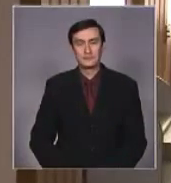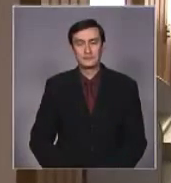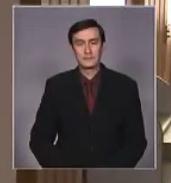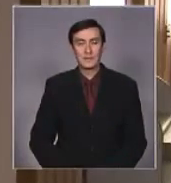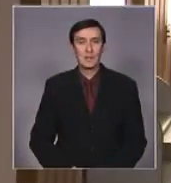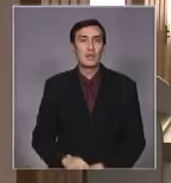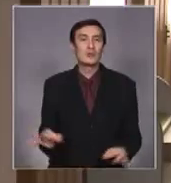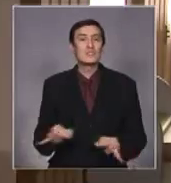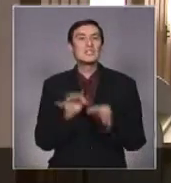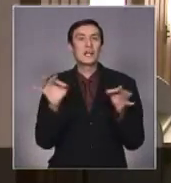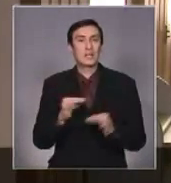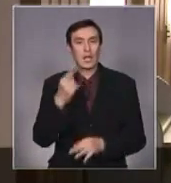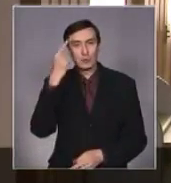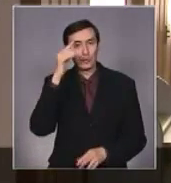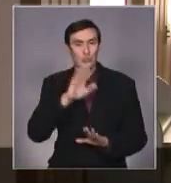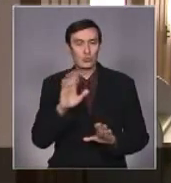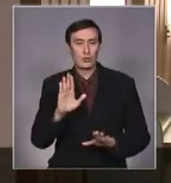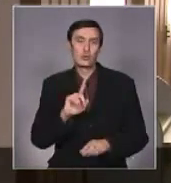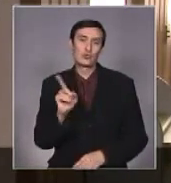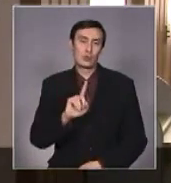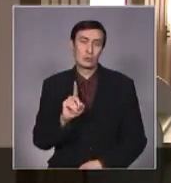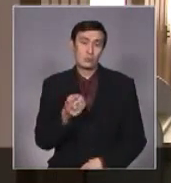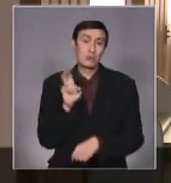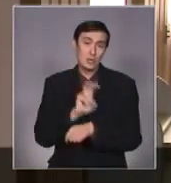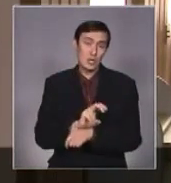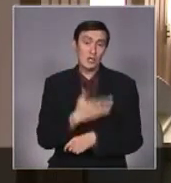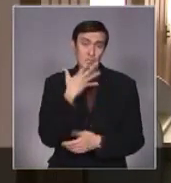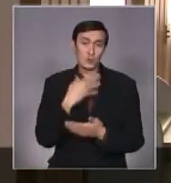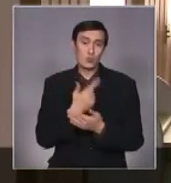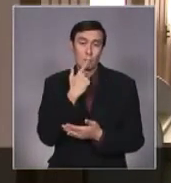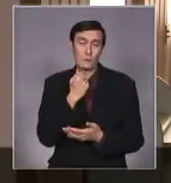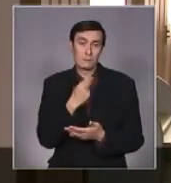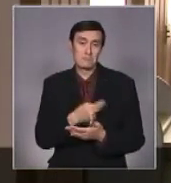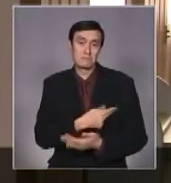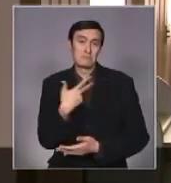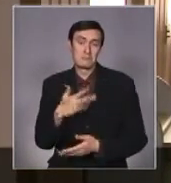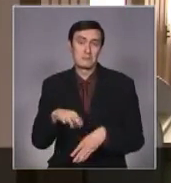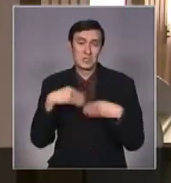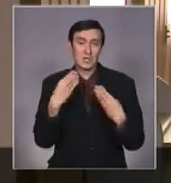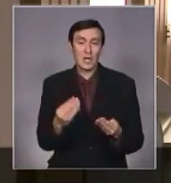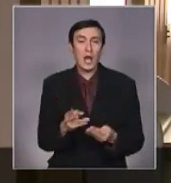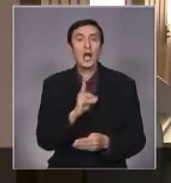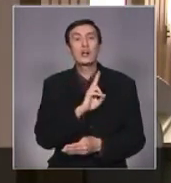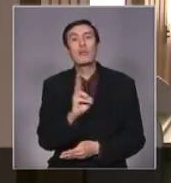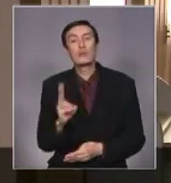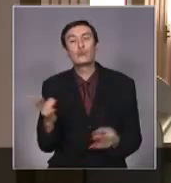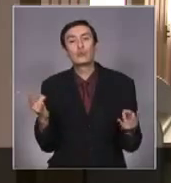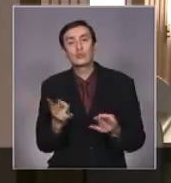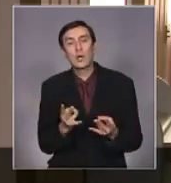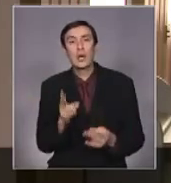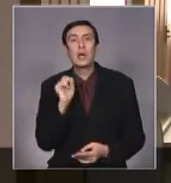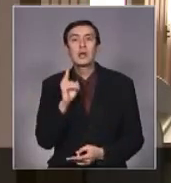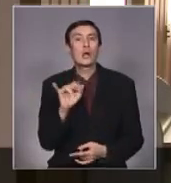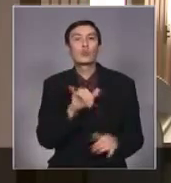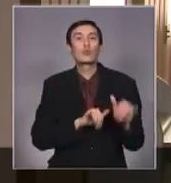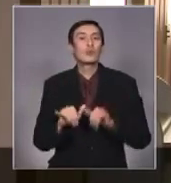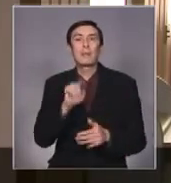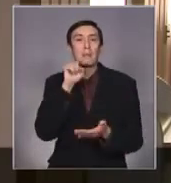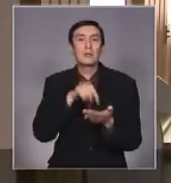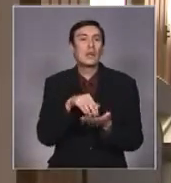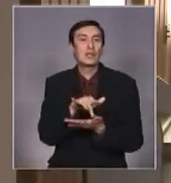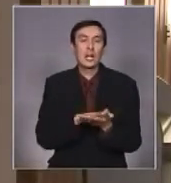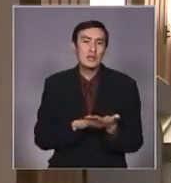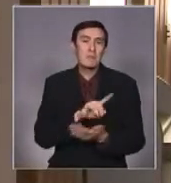день. Никогда не думала, что, в общем-то, пришла, сдала кровь. А кому она нужна, как она попадает, куда,